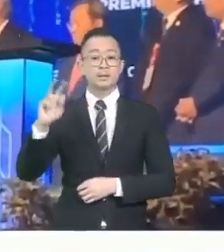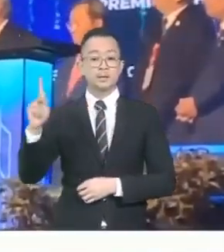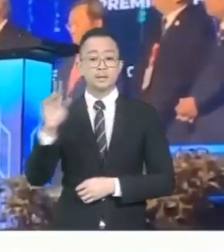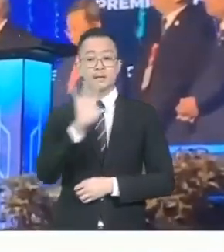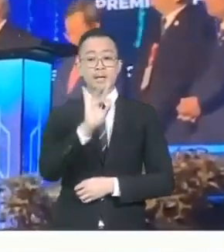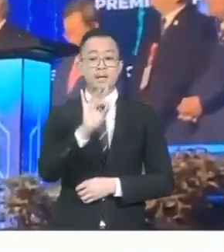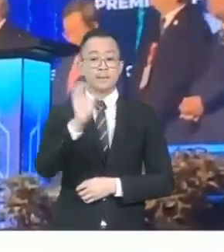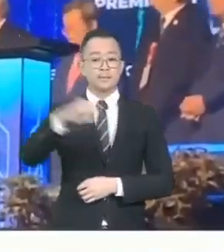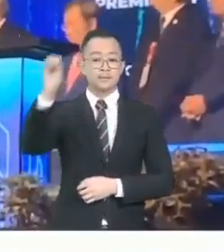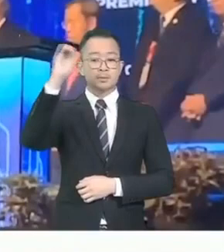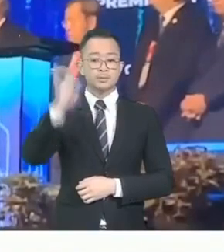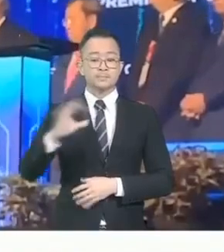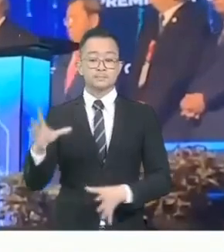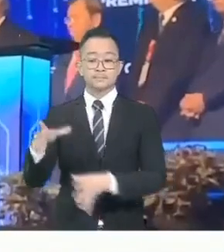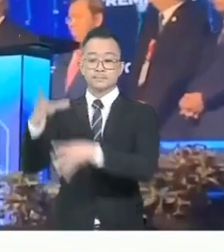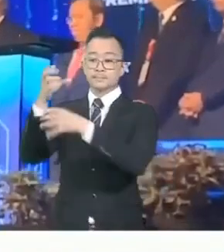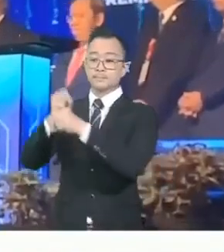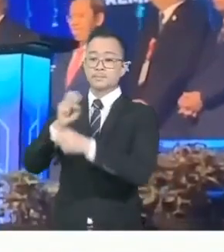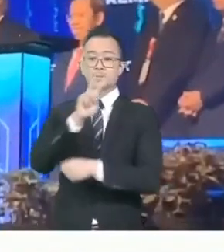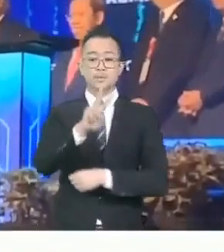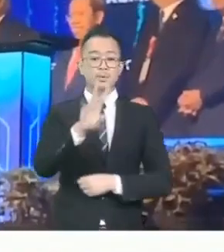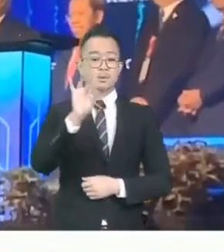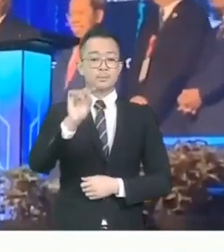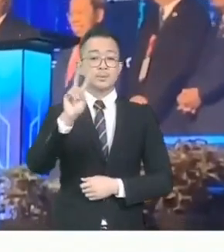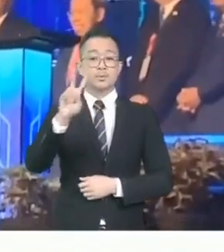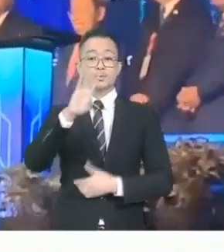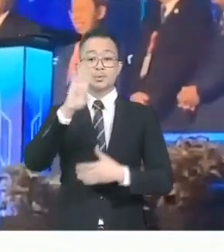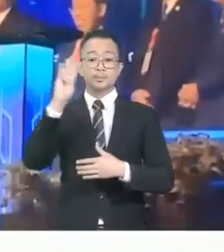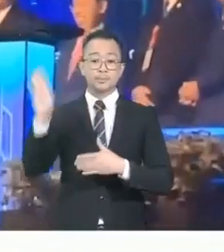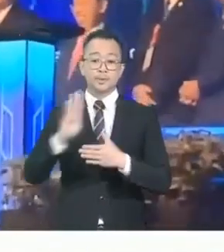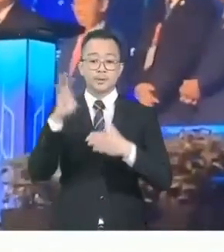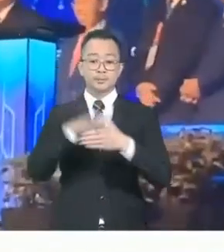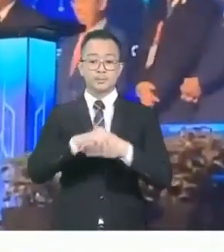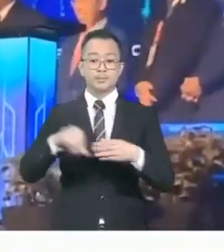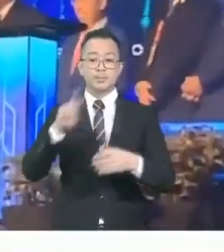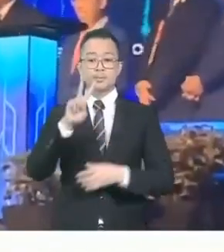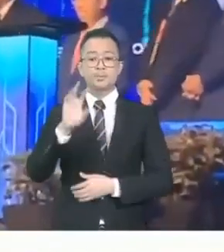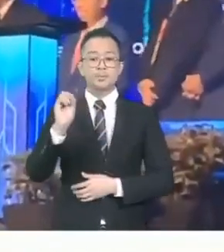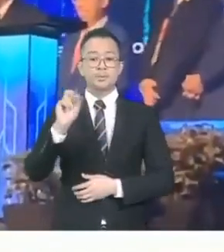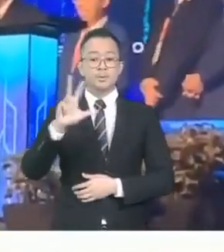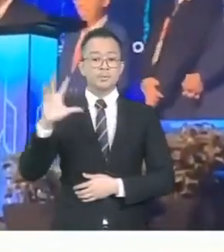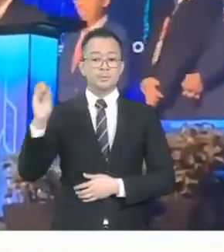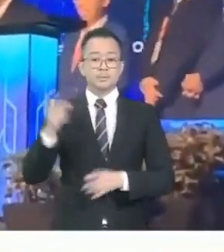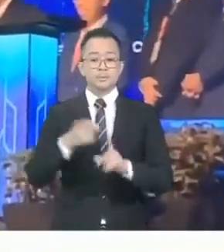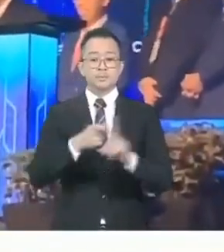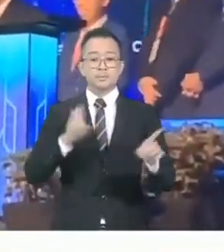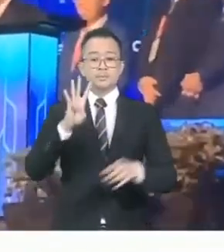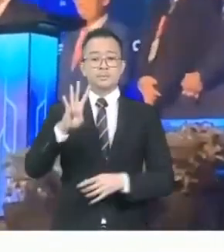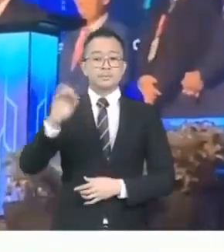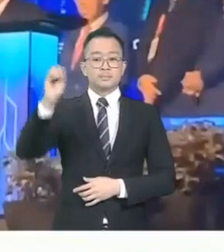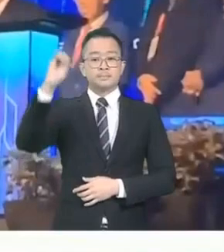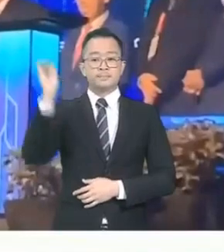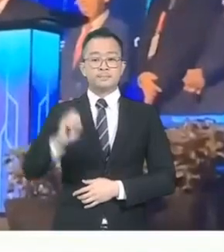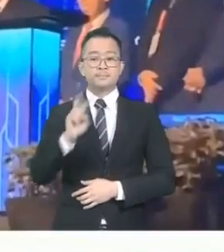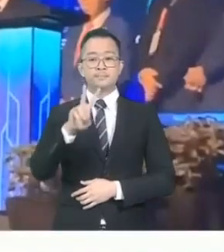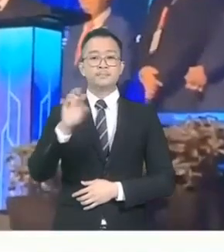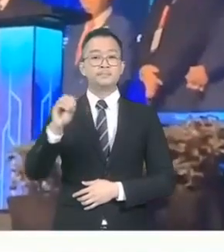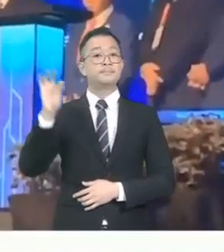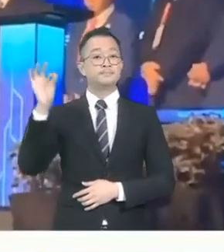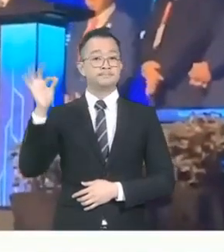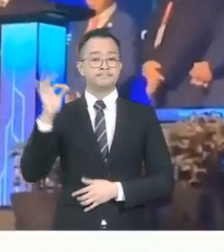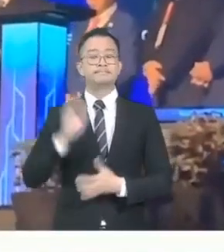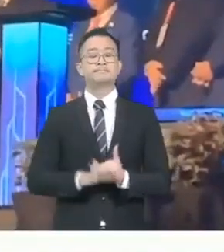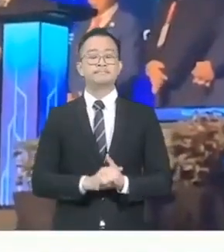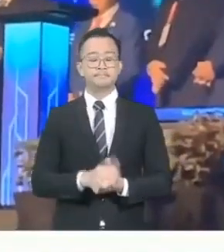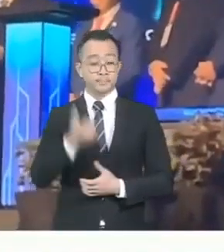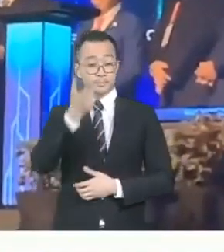pada 8% untuk mencapai RM282 bilion pada 2030 daripada 4% pada 2019.